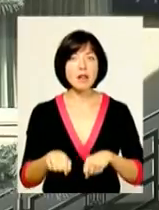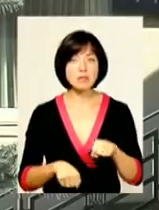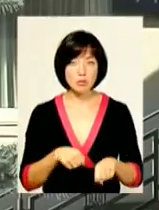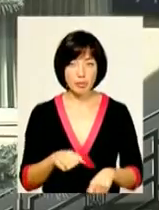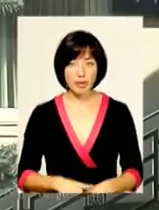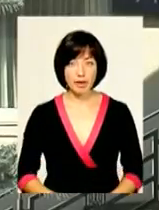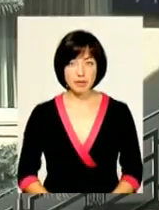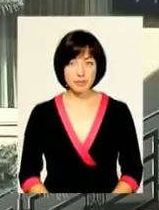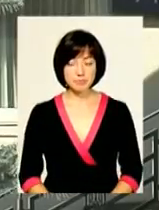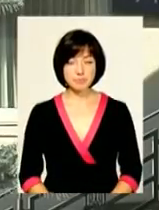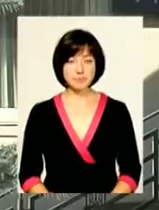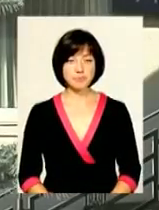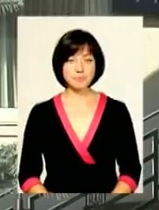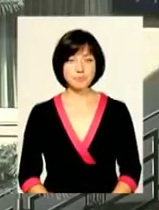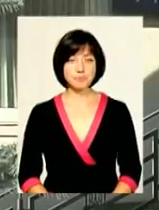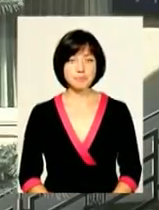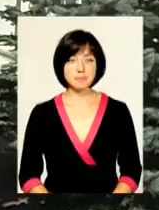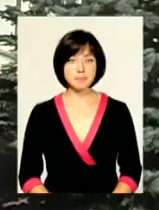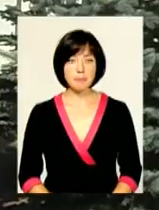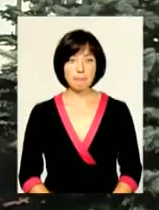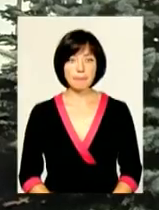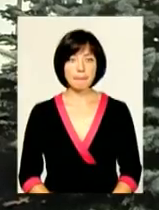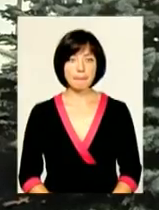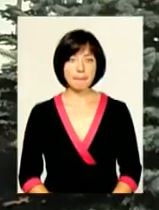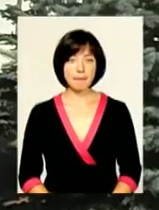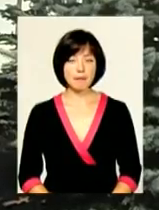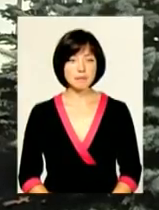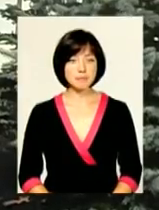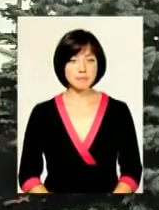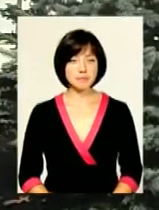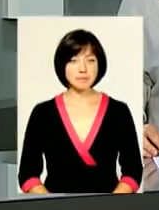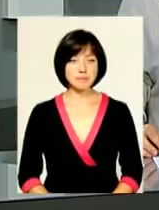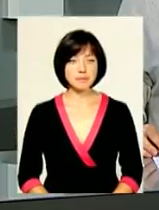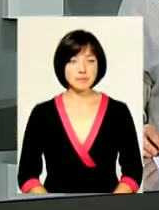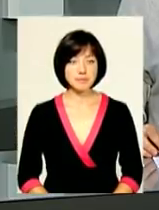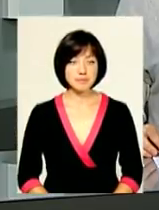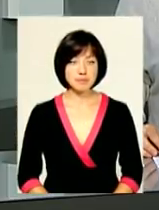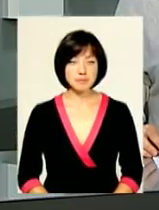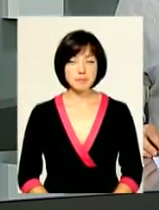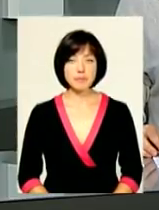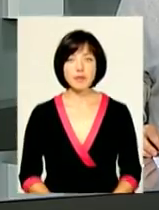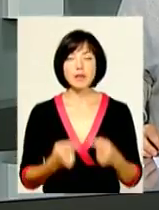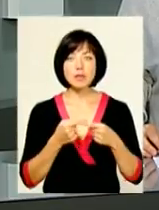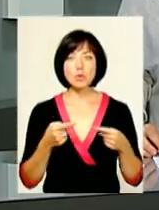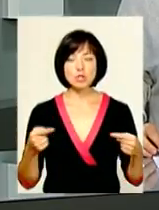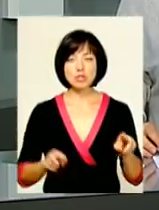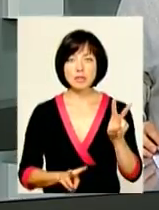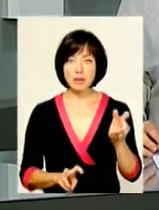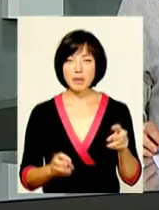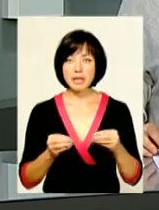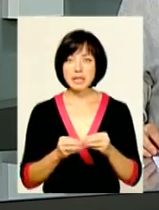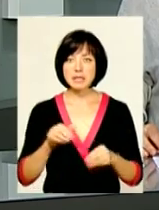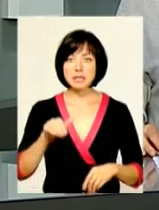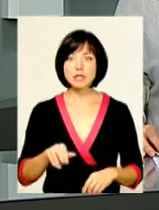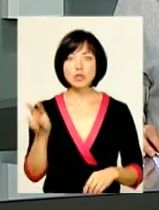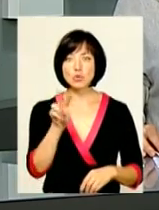Анна Чесановська, Максим Захарченко і Юрій Чорний для інформаційного випуску. І до інших тем. 10 тисяч